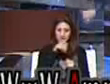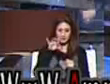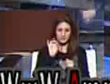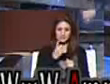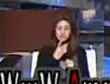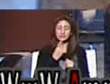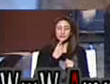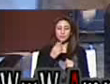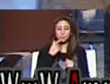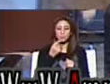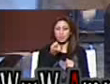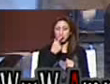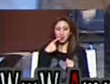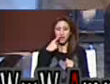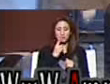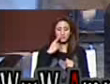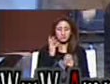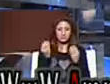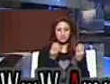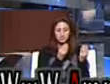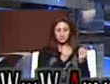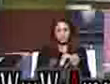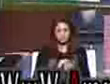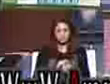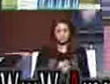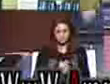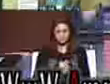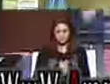دقيقه عن نقص الادويه في الاسواق في الصيدليات. نرجع تاني.